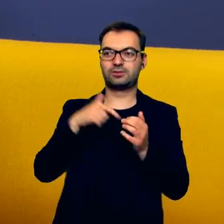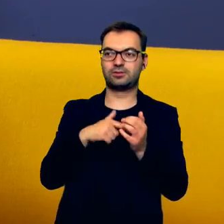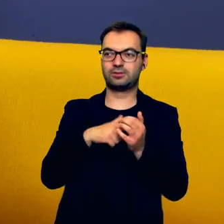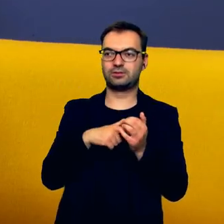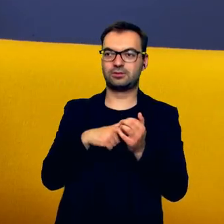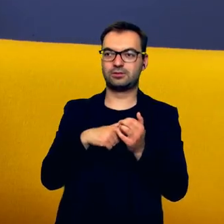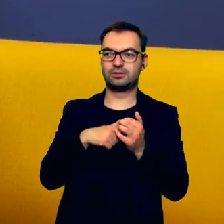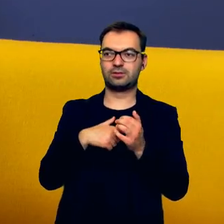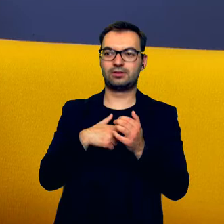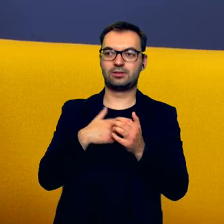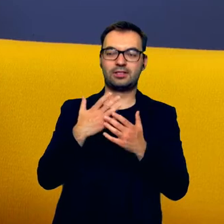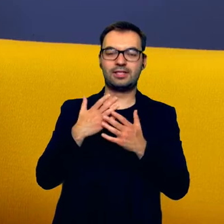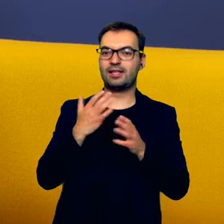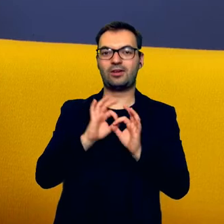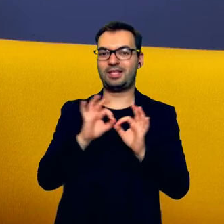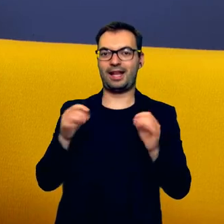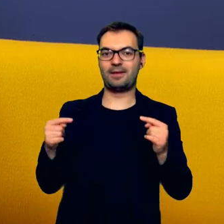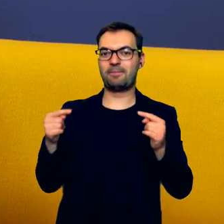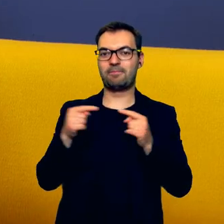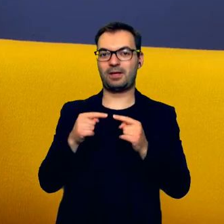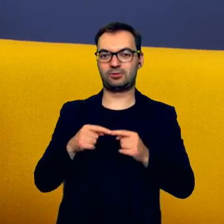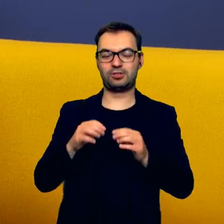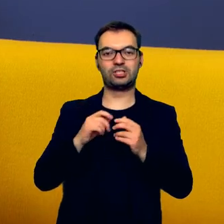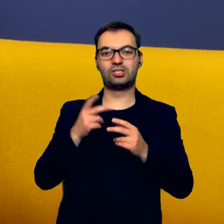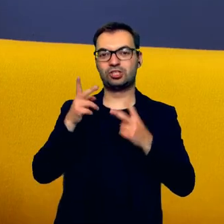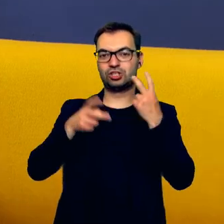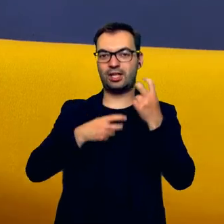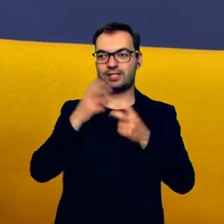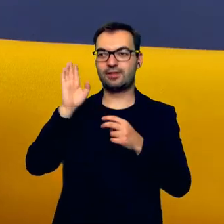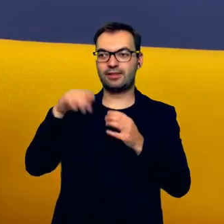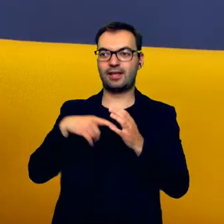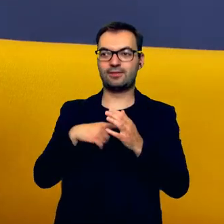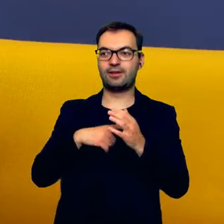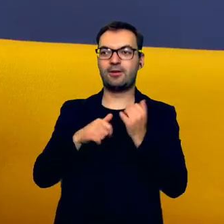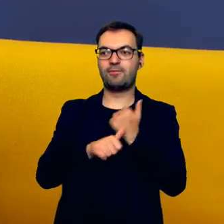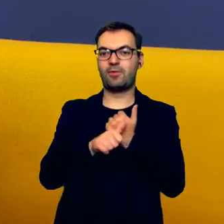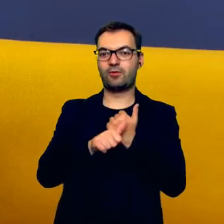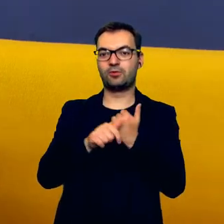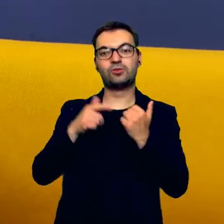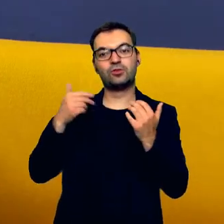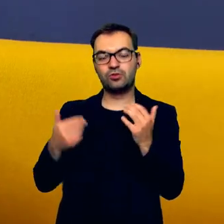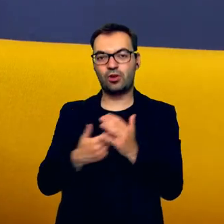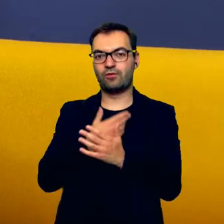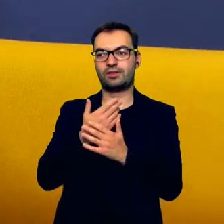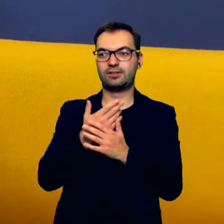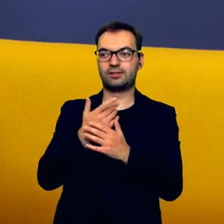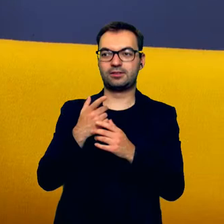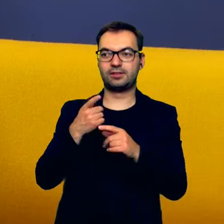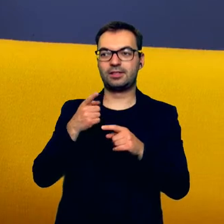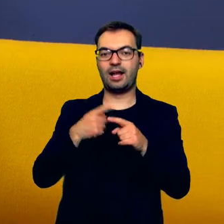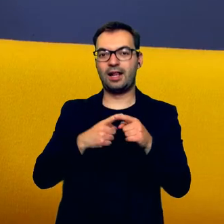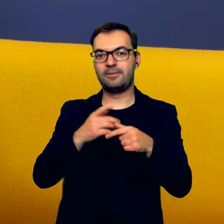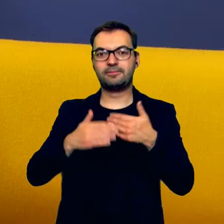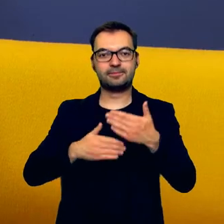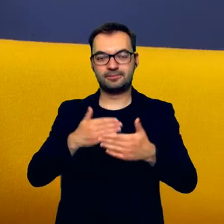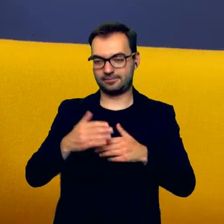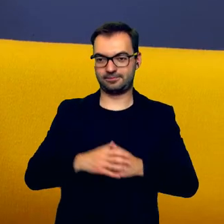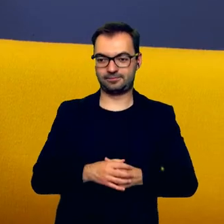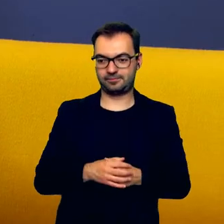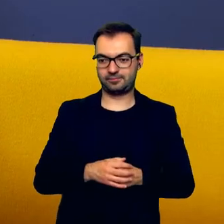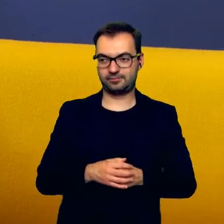które nie tylko, że współgrają ze śledztwem, które prowadzi, ale wręcz są impulsem do nowych poczynań